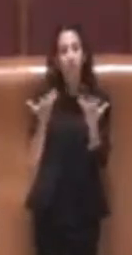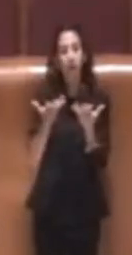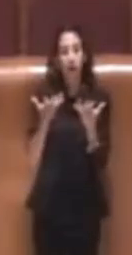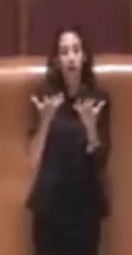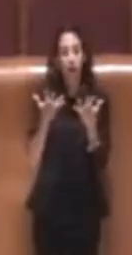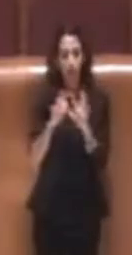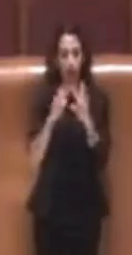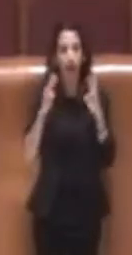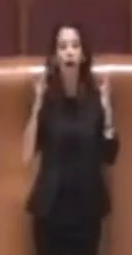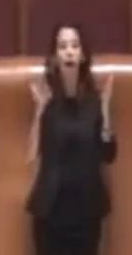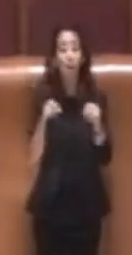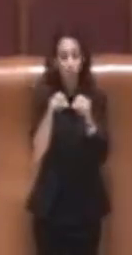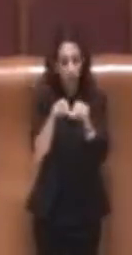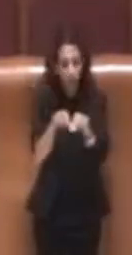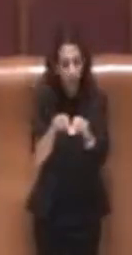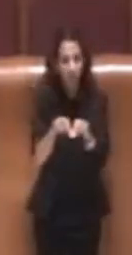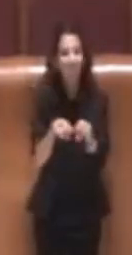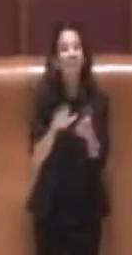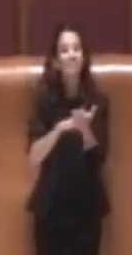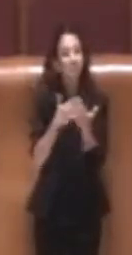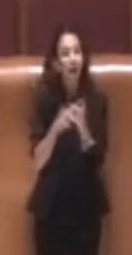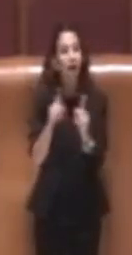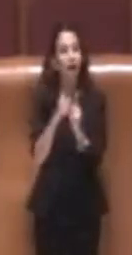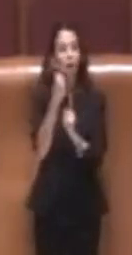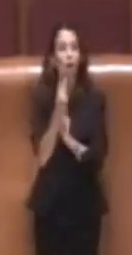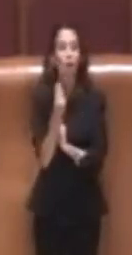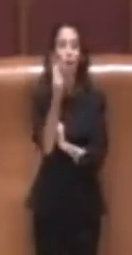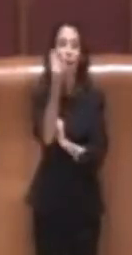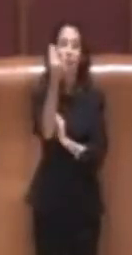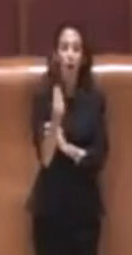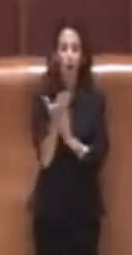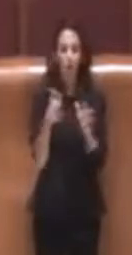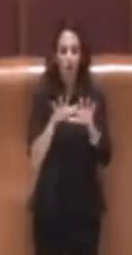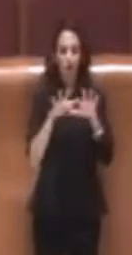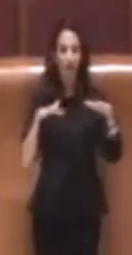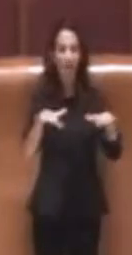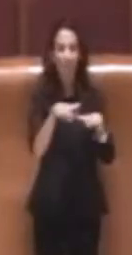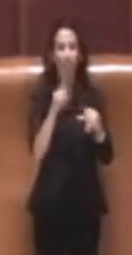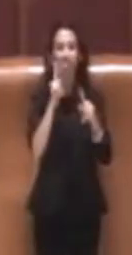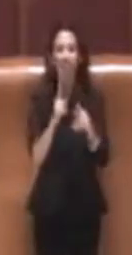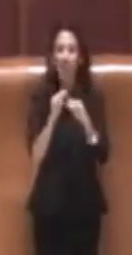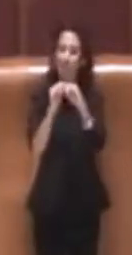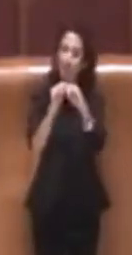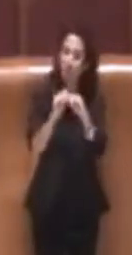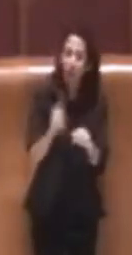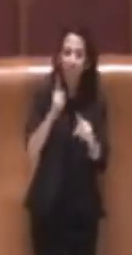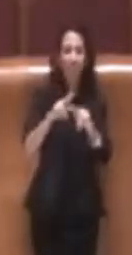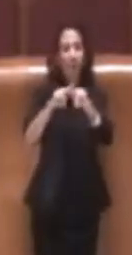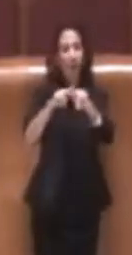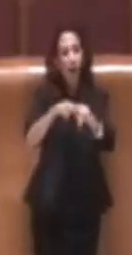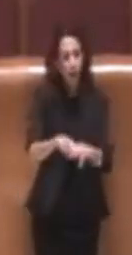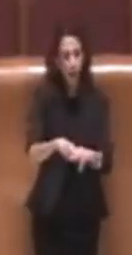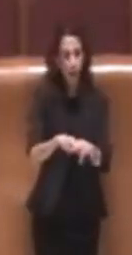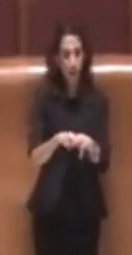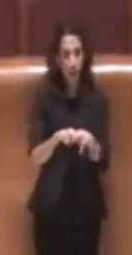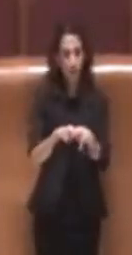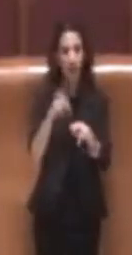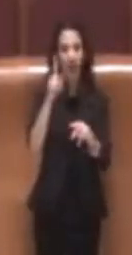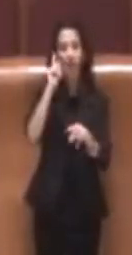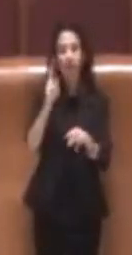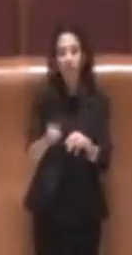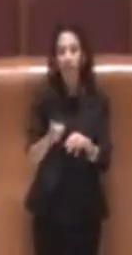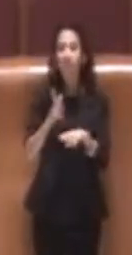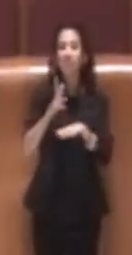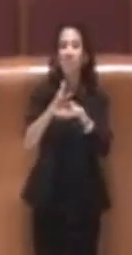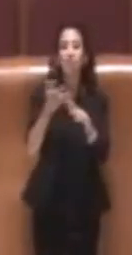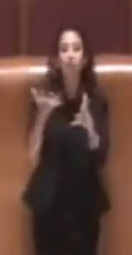ambiente è un monumento e quindi va conservato. E qualora dobbiamo intervenire, dobbiamo farlo con interventi